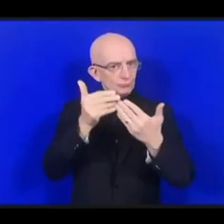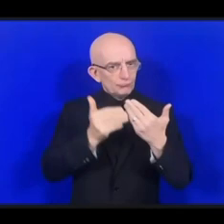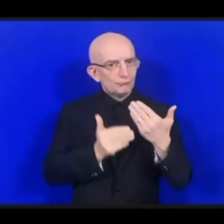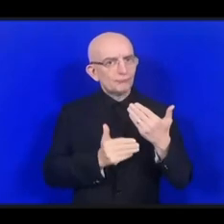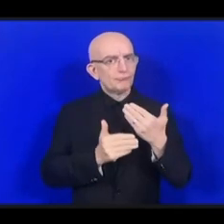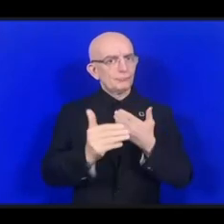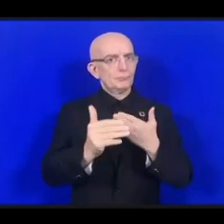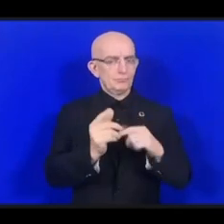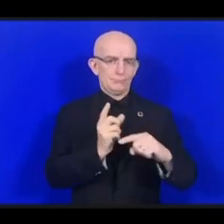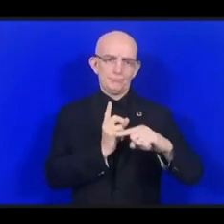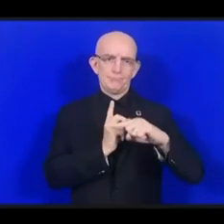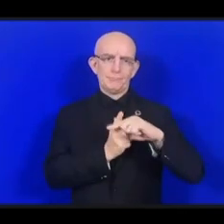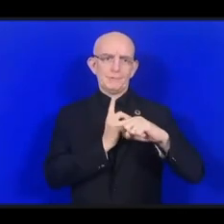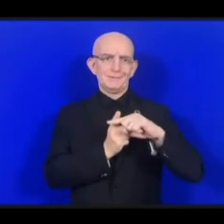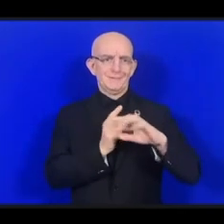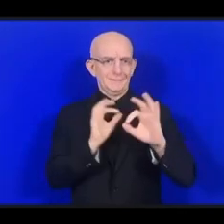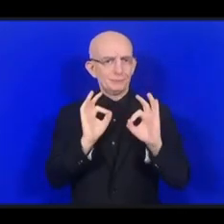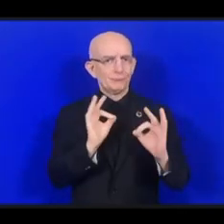险。